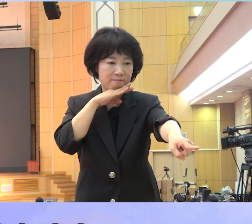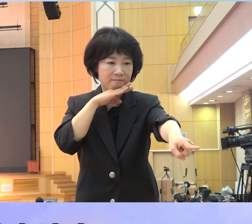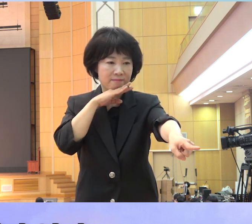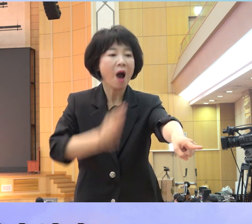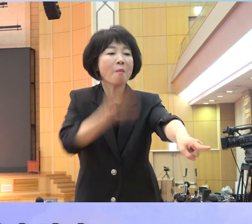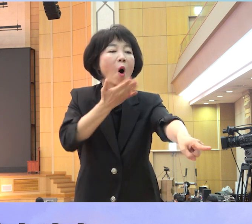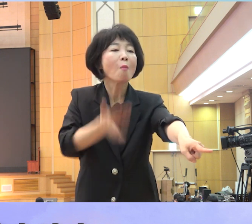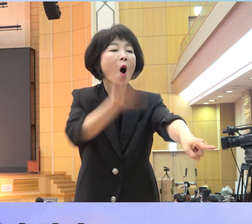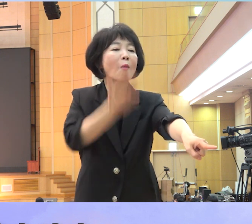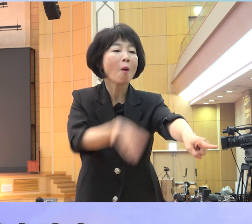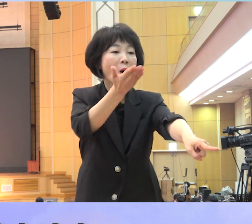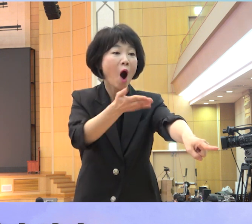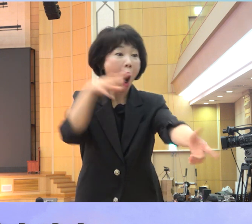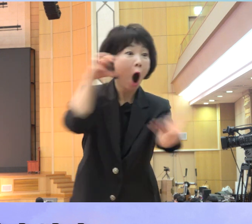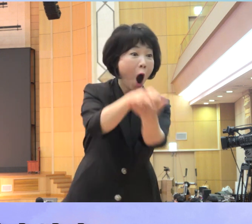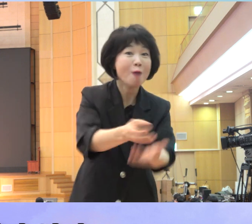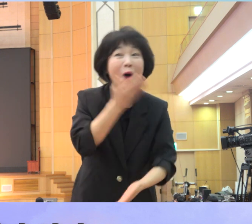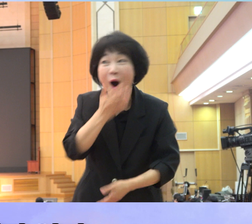먹어.